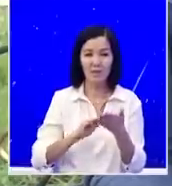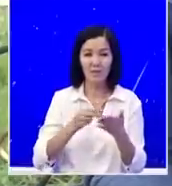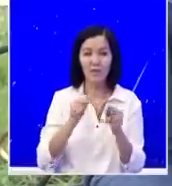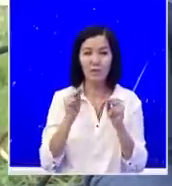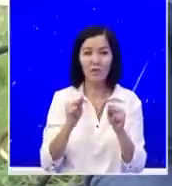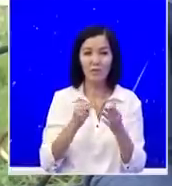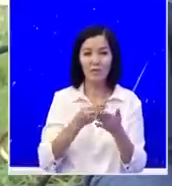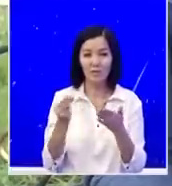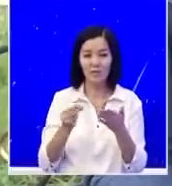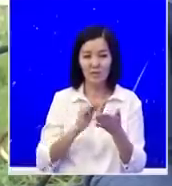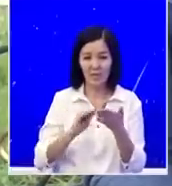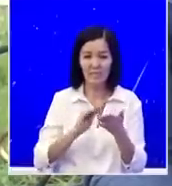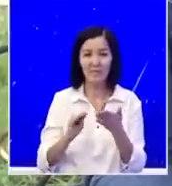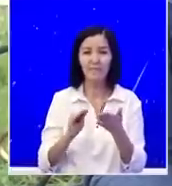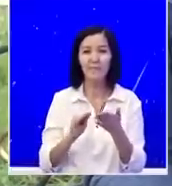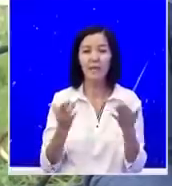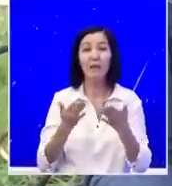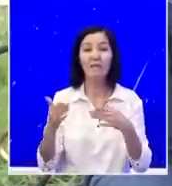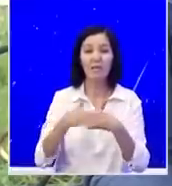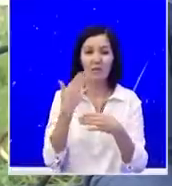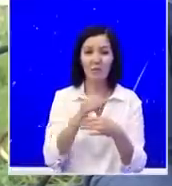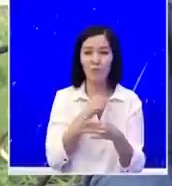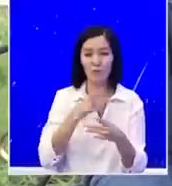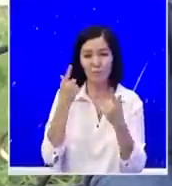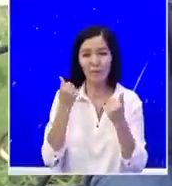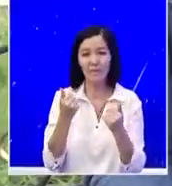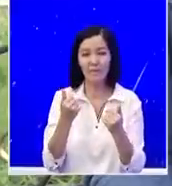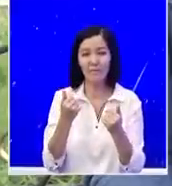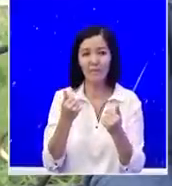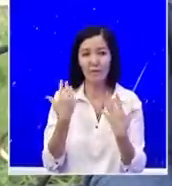де толтырып, сұранып, жағы қандай шара қолдансаңыз өзіңіз білесіз деп бір жылдың ішінде.